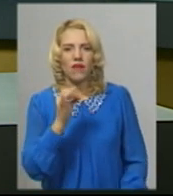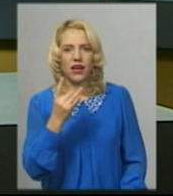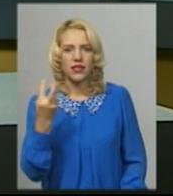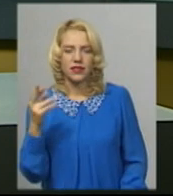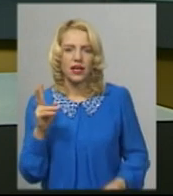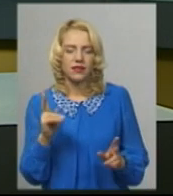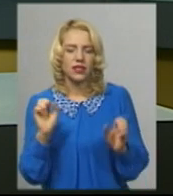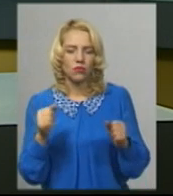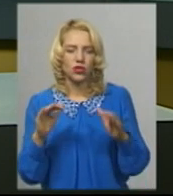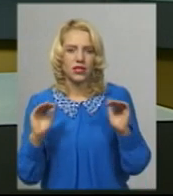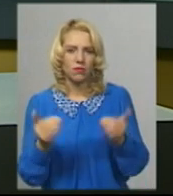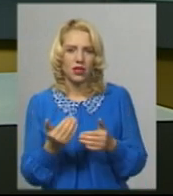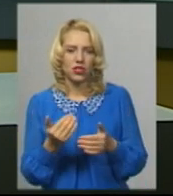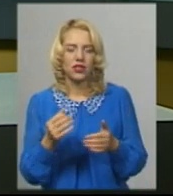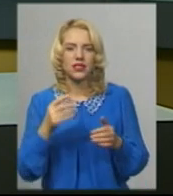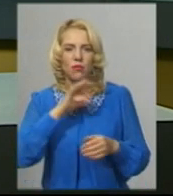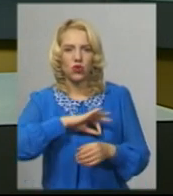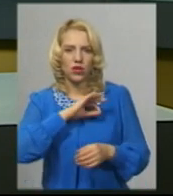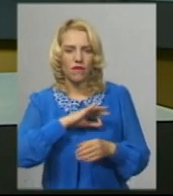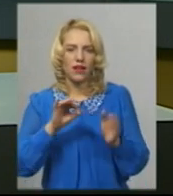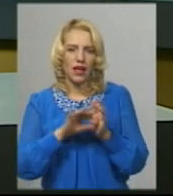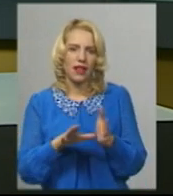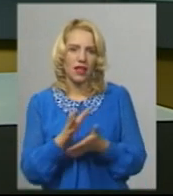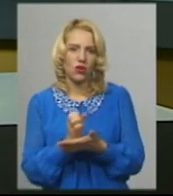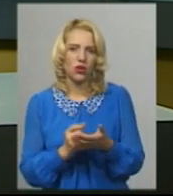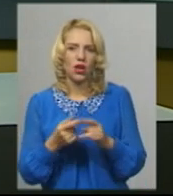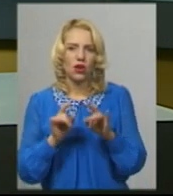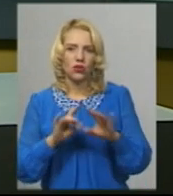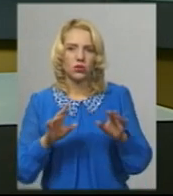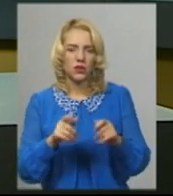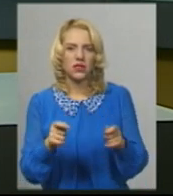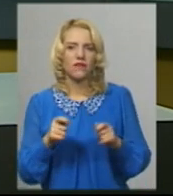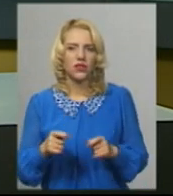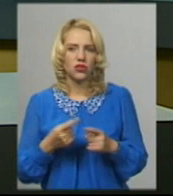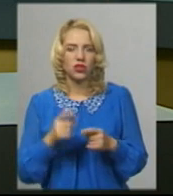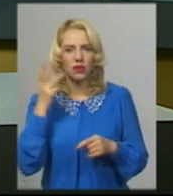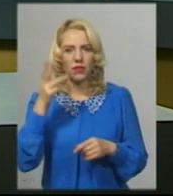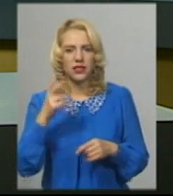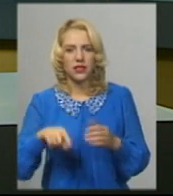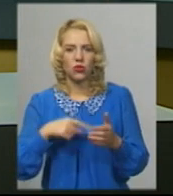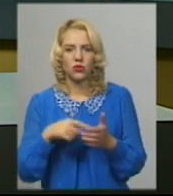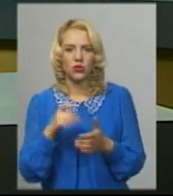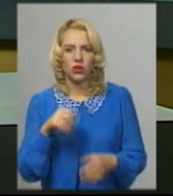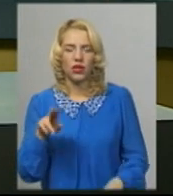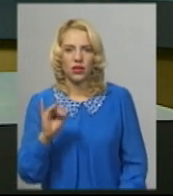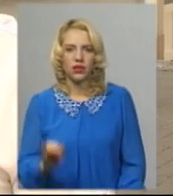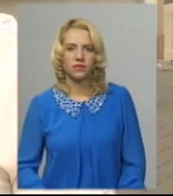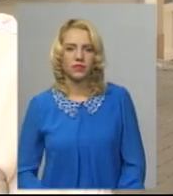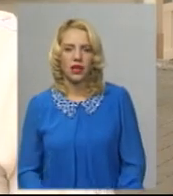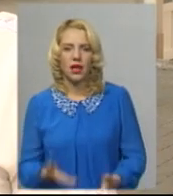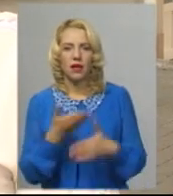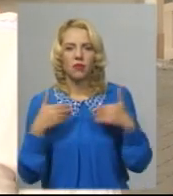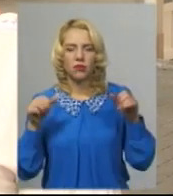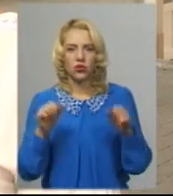споживання енергоресурсів, розповіла завідувачка відділу енергоменеджменту Хмельницької міської ради Наталія Плеканець. Ми